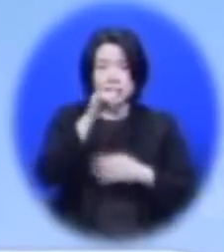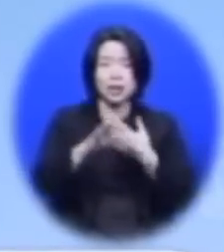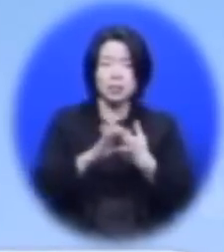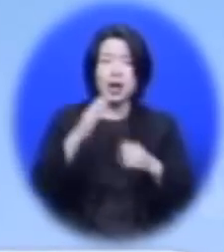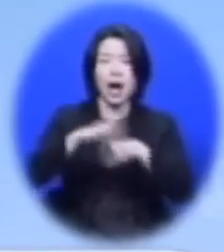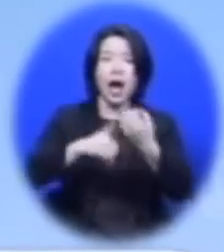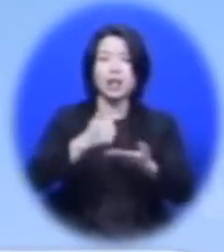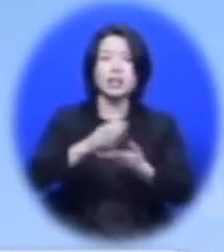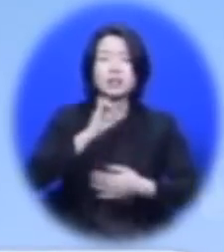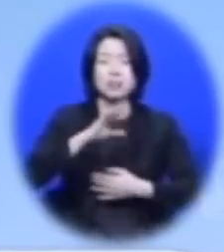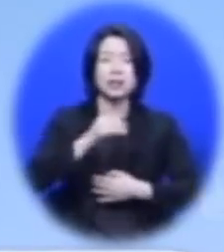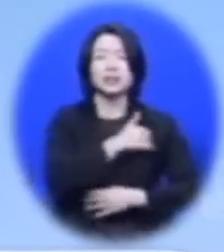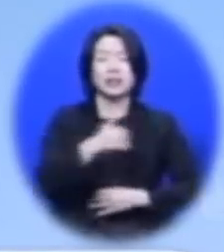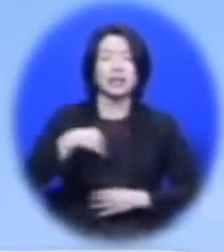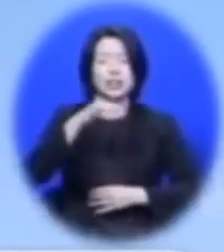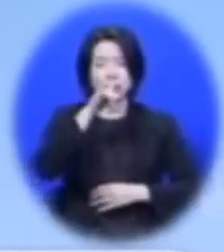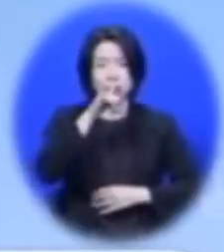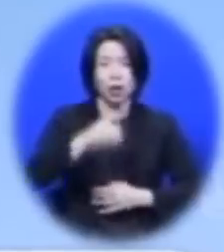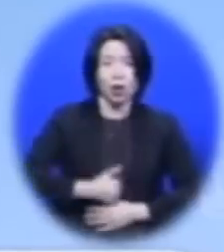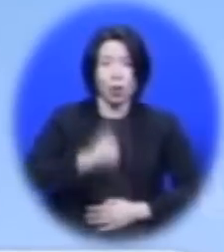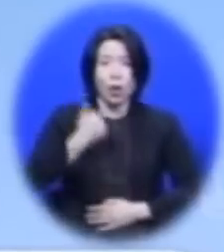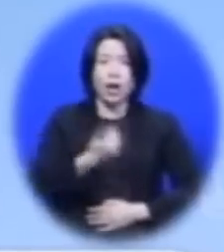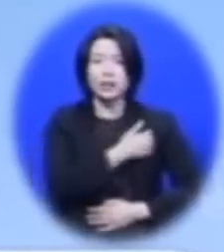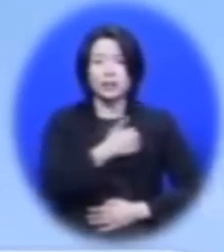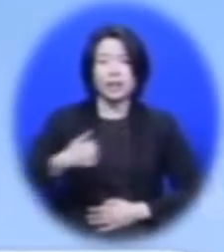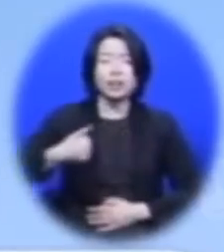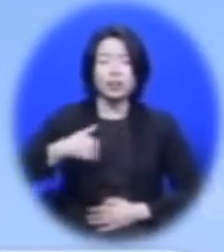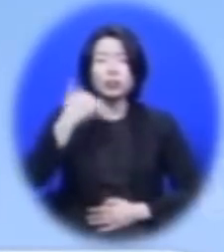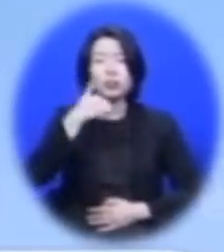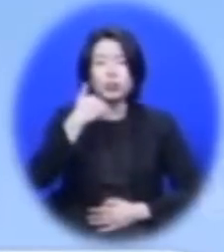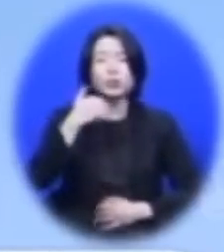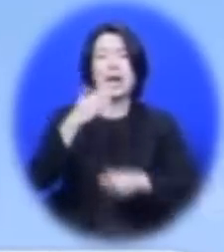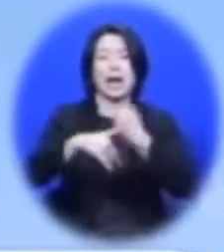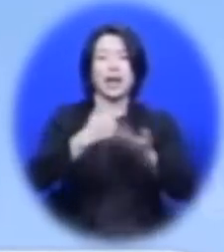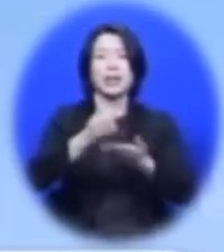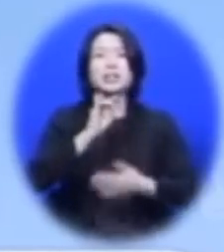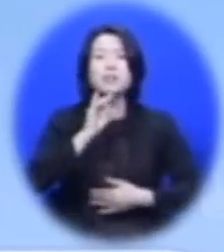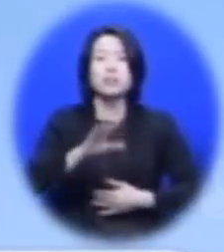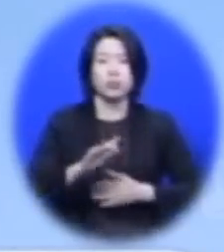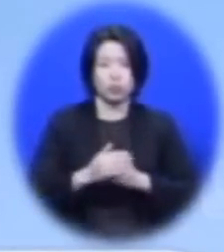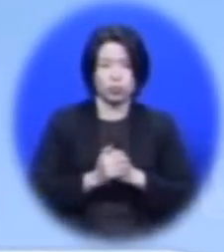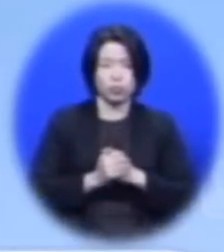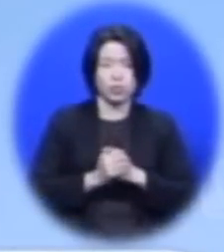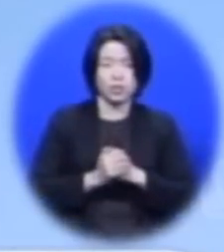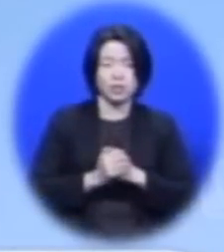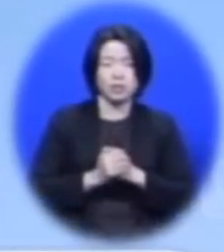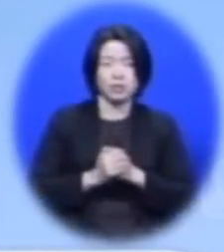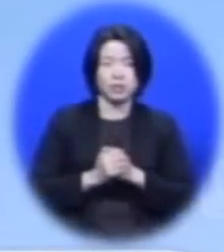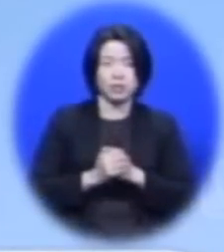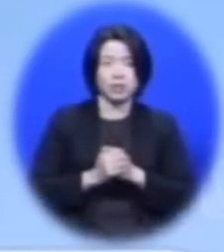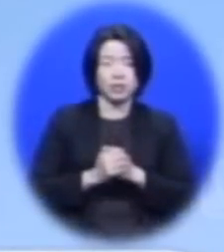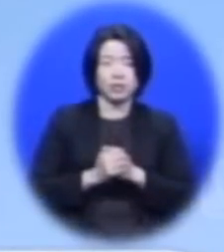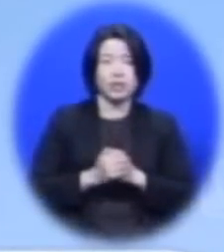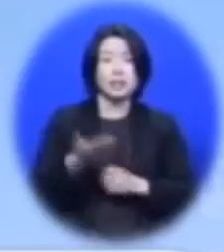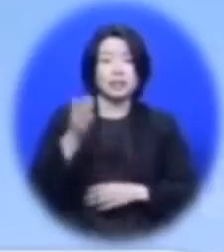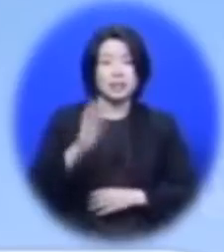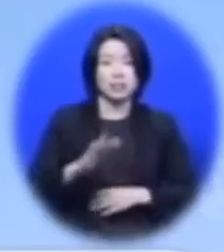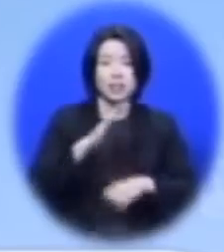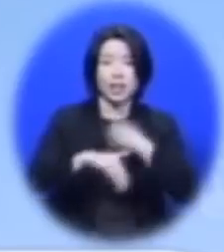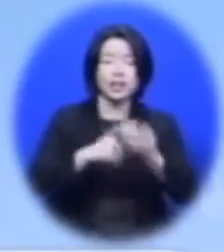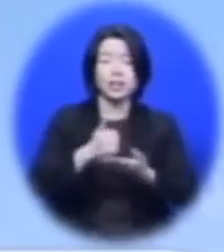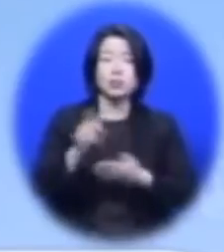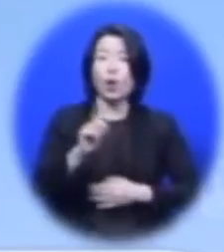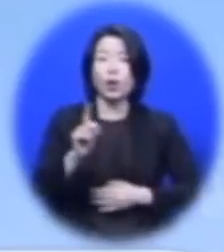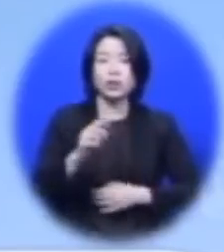하나님밖에 없지요. 화를 낼 자격이 있는 분이 있다면 하나님밖에 없으시죠. 그런데 하나님은